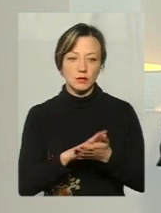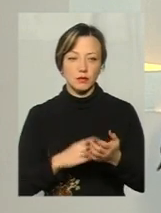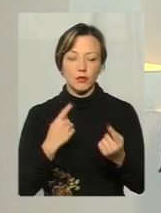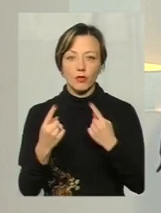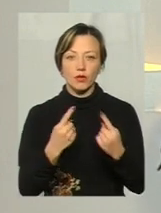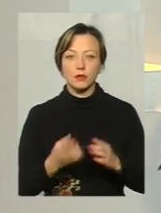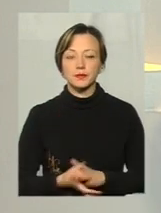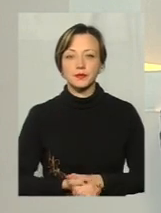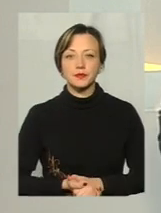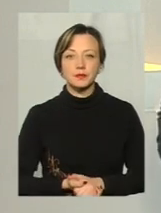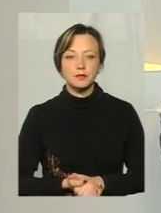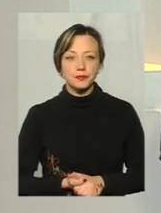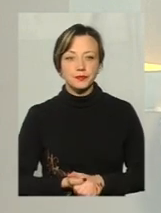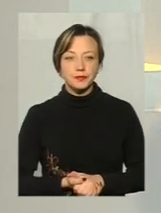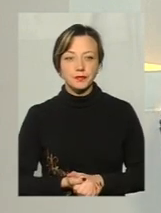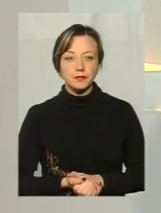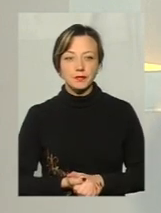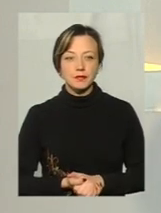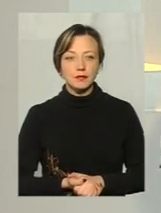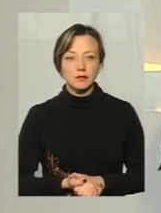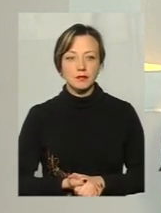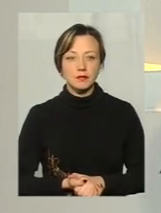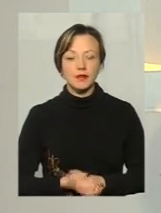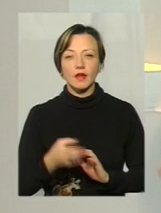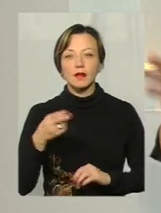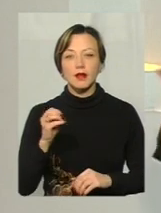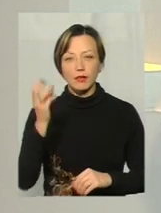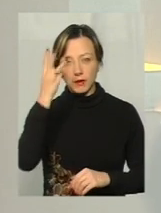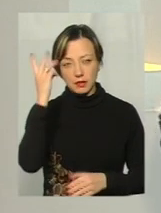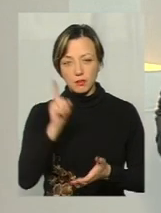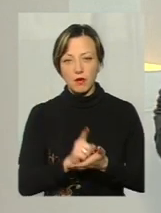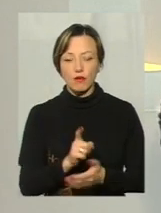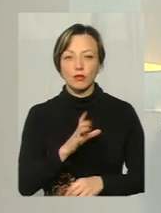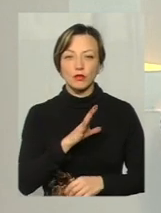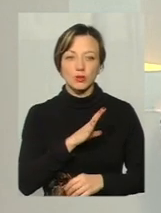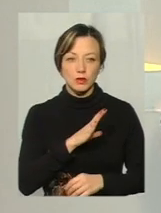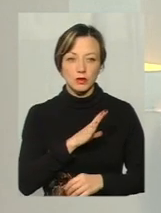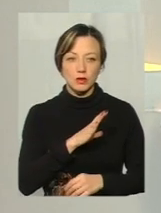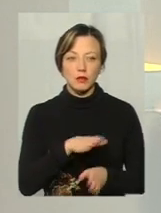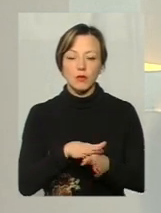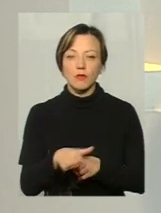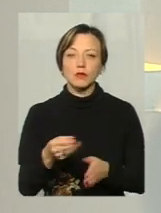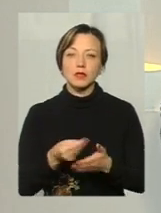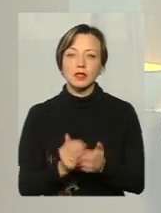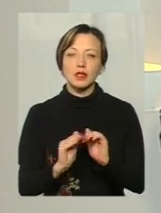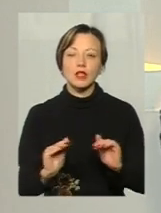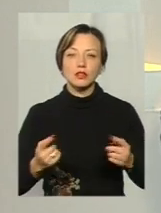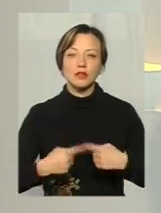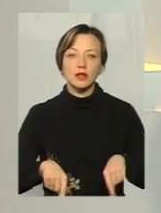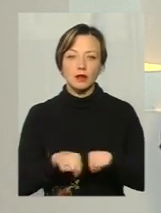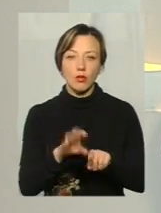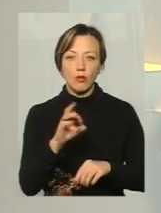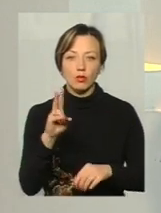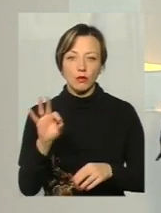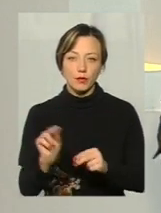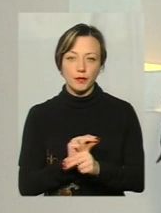для того, щоб все ж таки цей пазл зібрати, де в Хмельницькому мав би бути повноцінний дитяче відділення онкології.